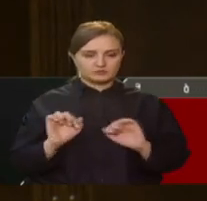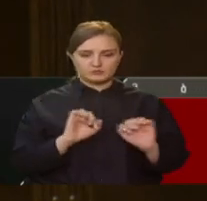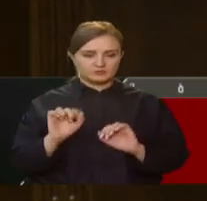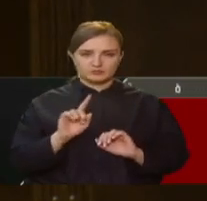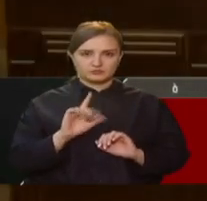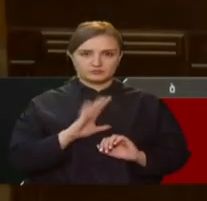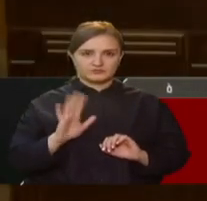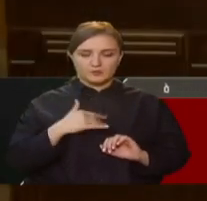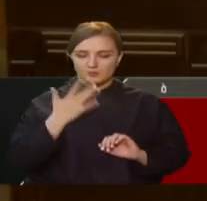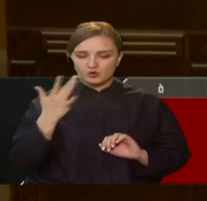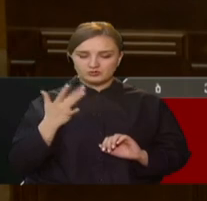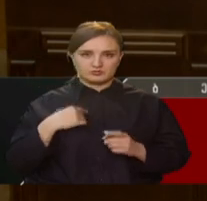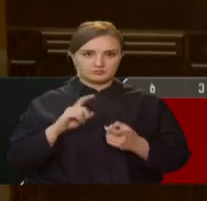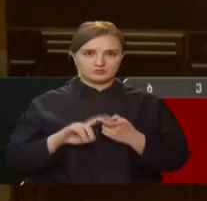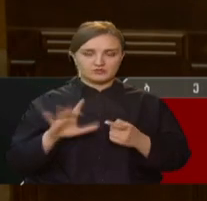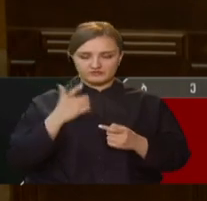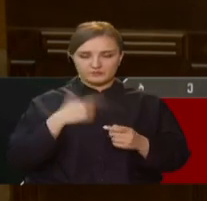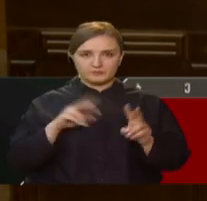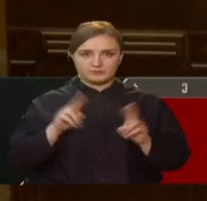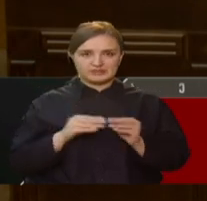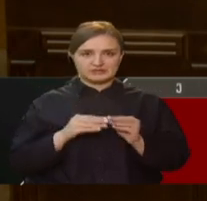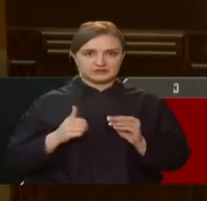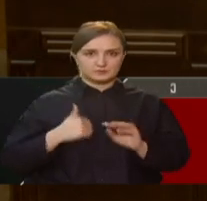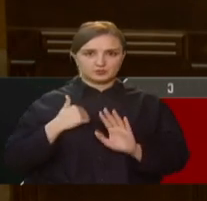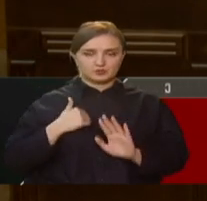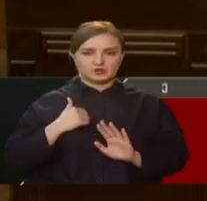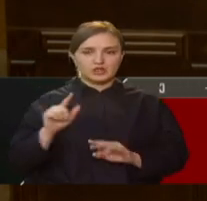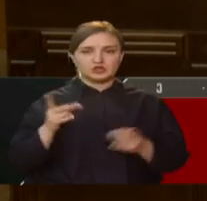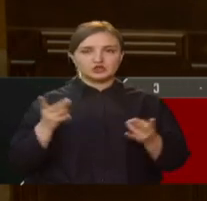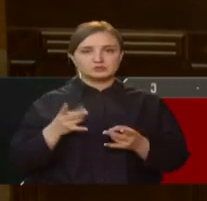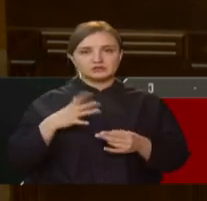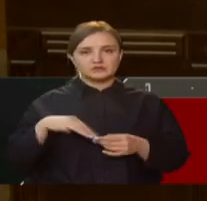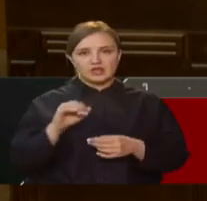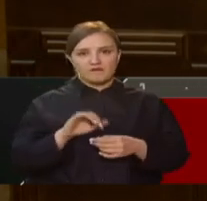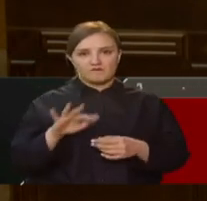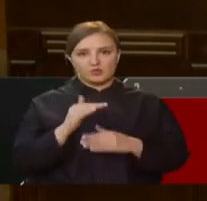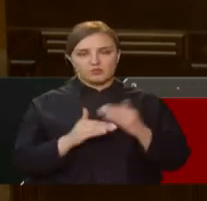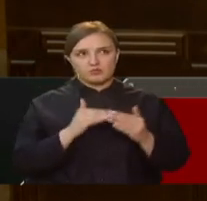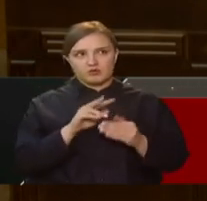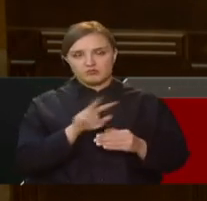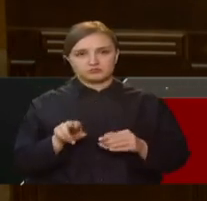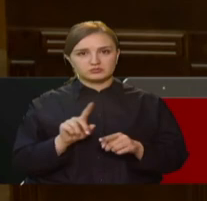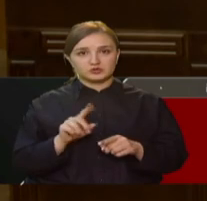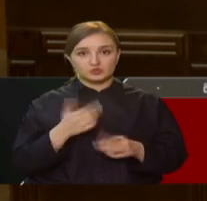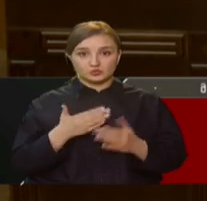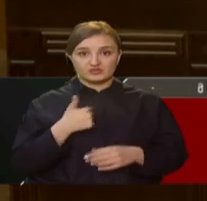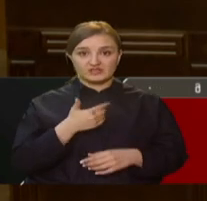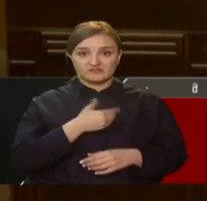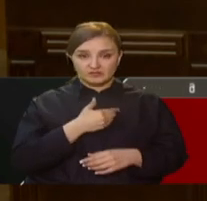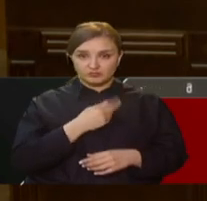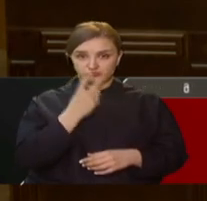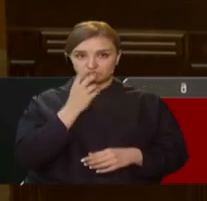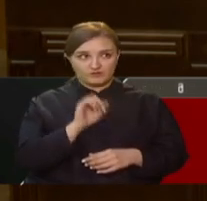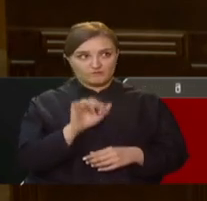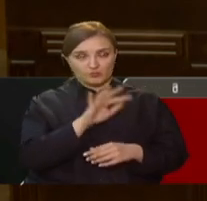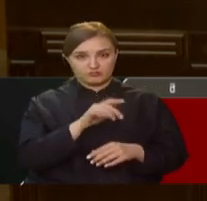მთავარია, აპოლიტიკური. რა სჭირდება საქართველოს იმისთვის, რომ უფრო ევროპული გახდეს? რადგან ჩვენ გვაქვს ამბიცია, რომ გავხდეთ